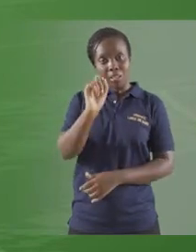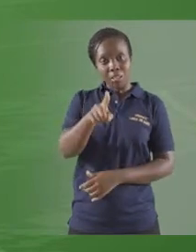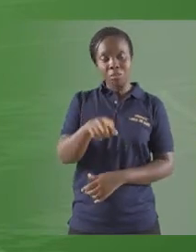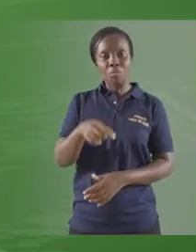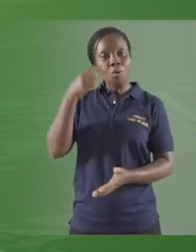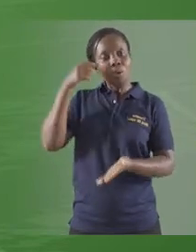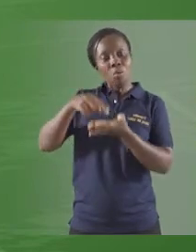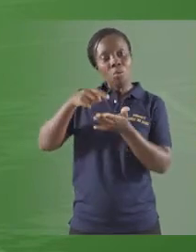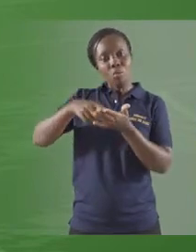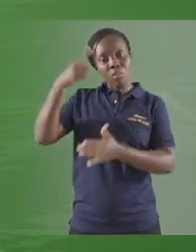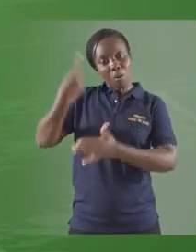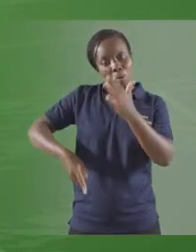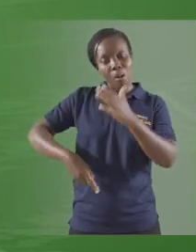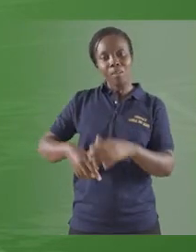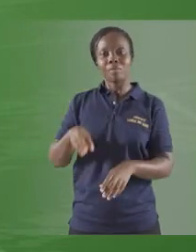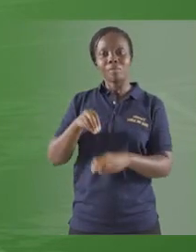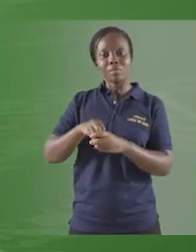peut dégager?